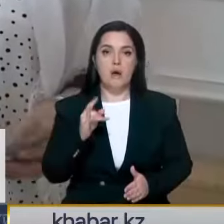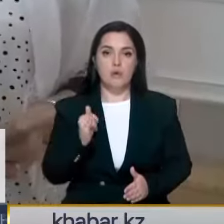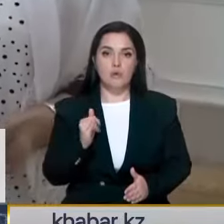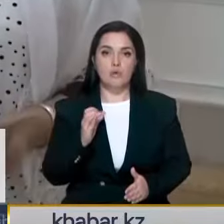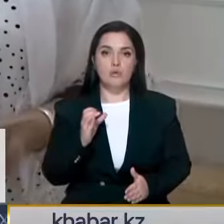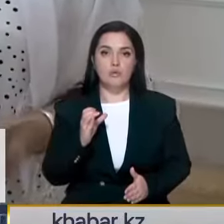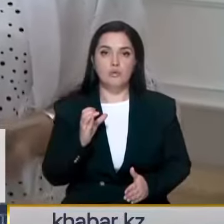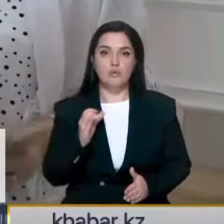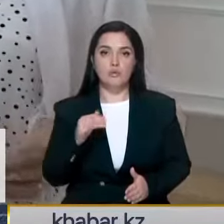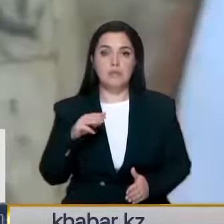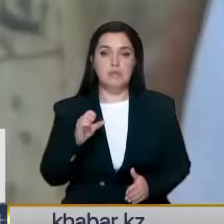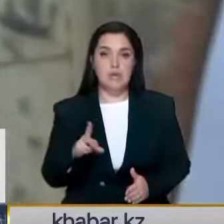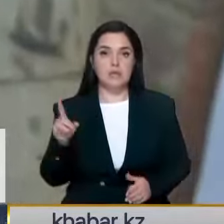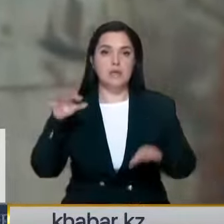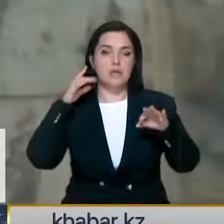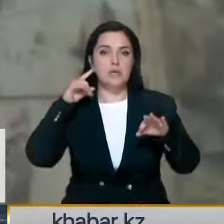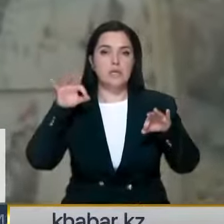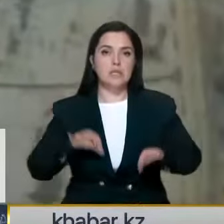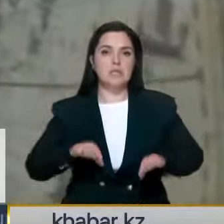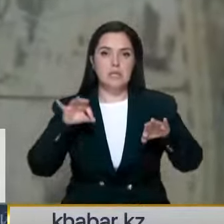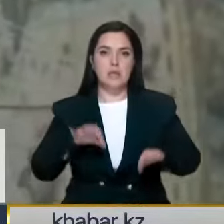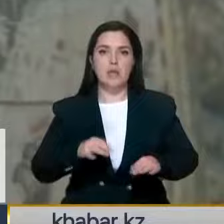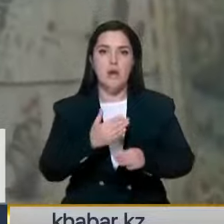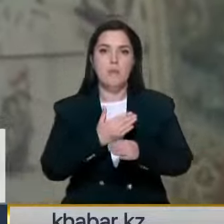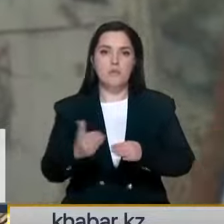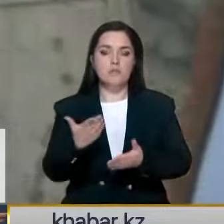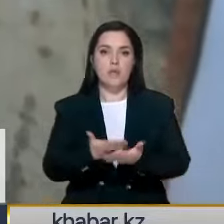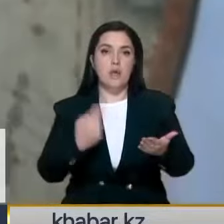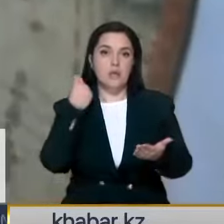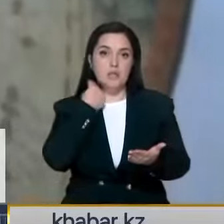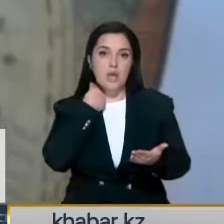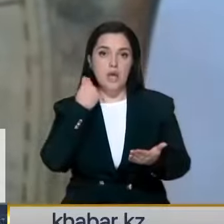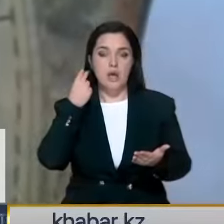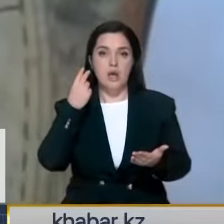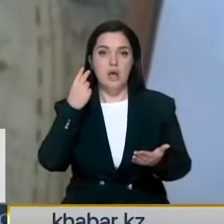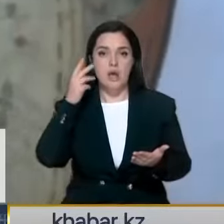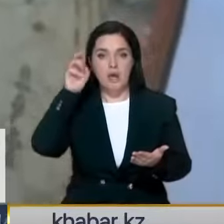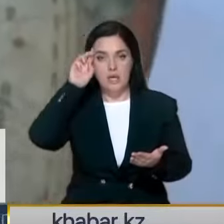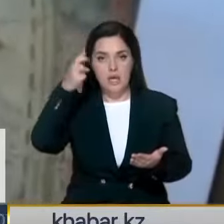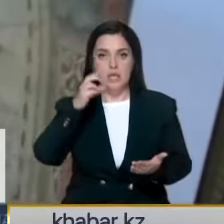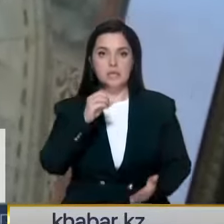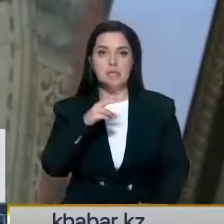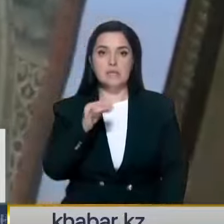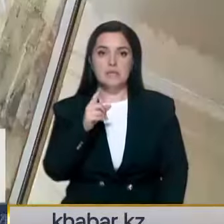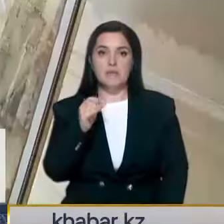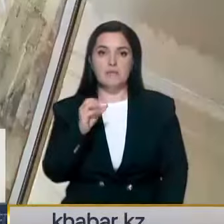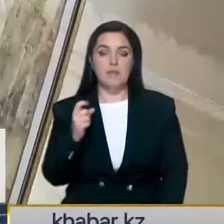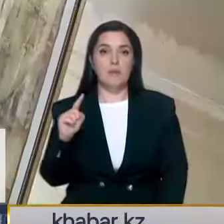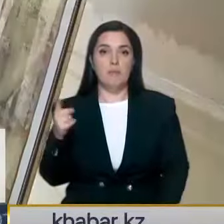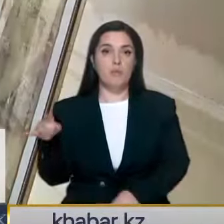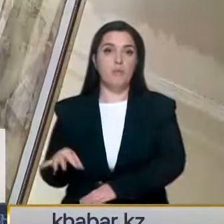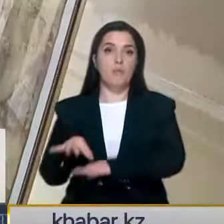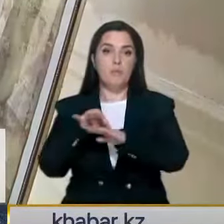биография Ару Султана. Это крестница и фрейлина, а позже и уже советница английской королевы Елизаветы I. На Британские острова ее